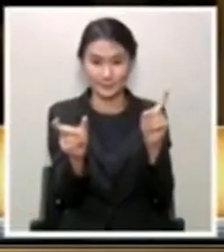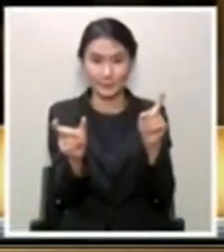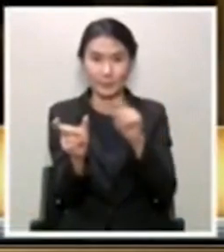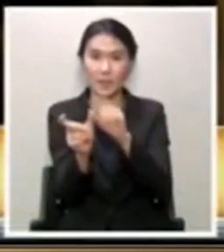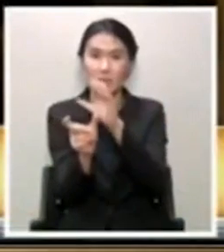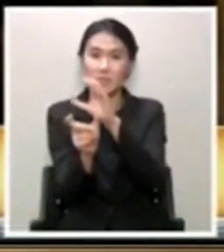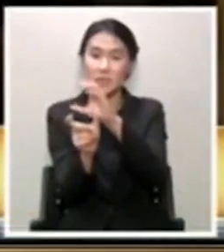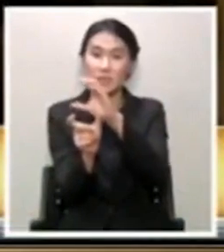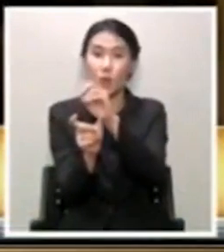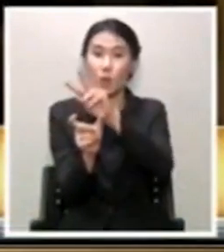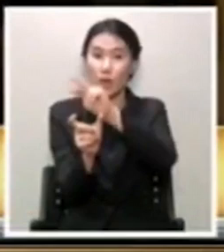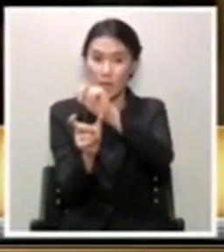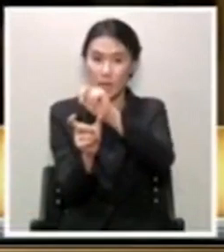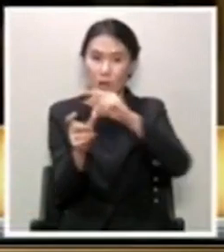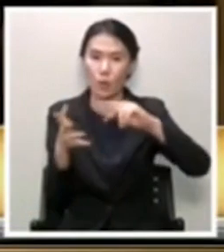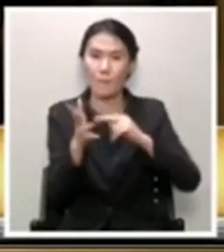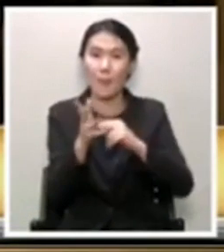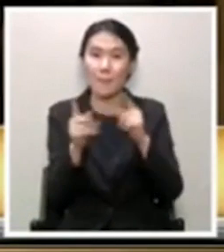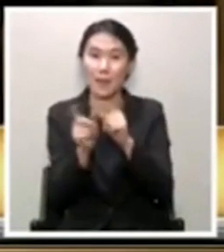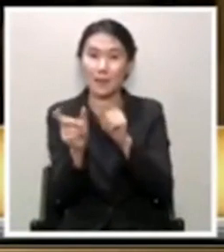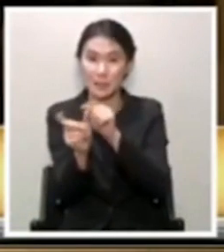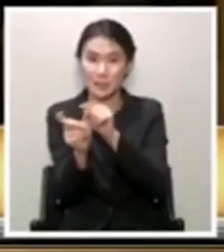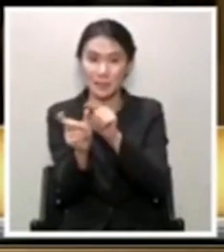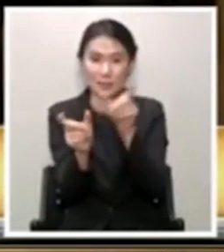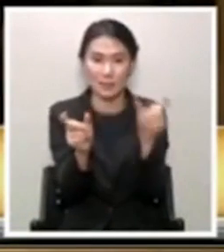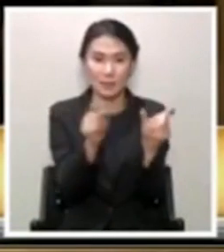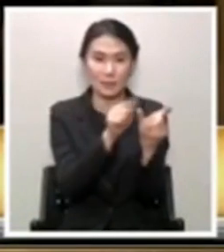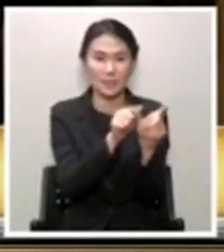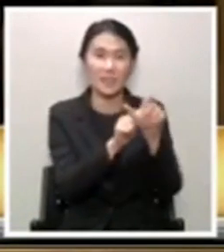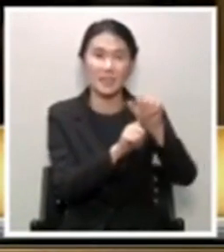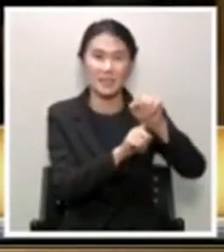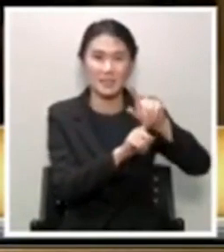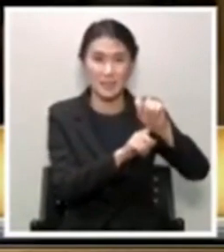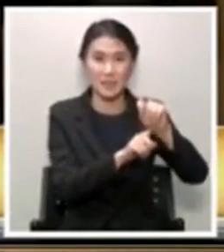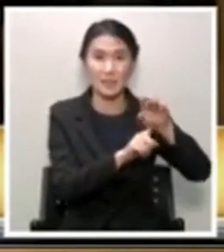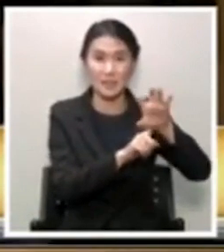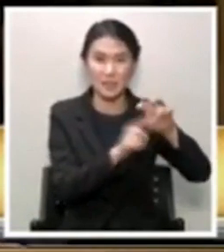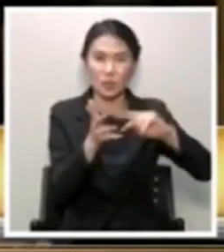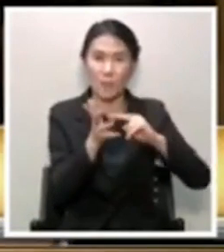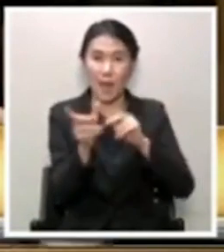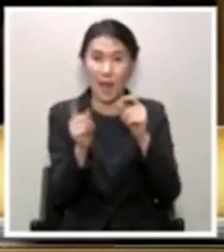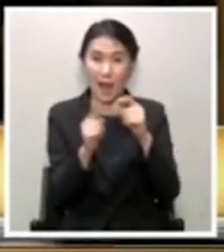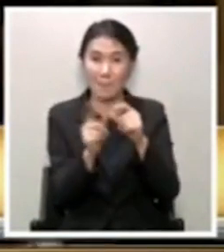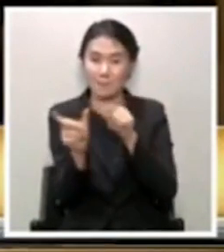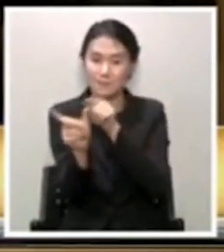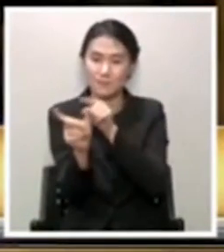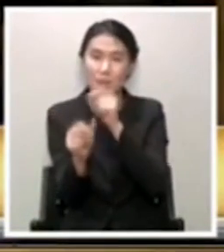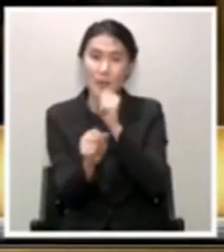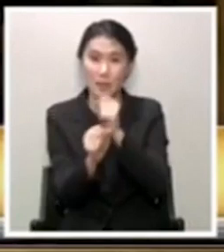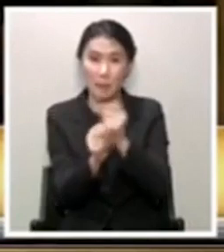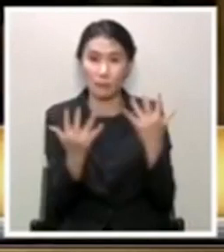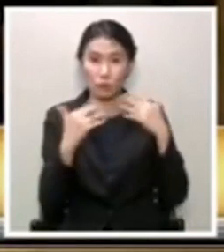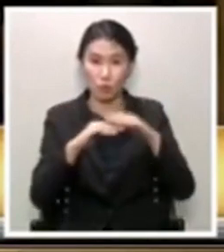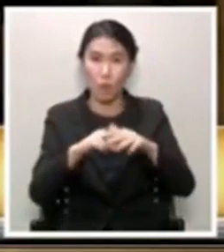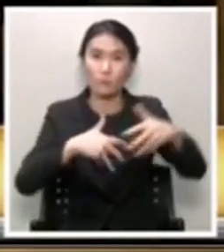con นะครับซึ่งในภาษาอังกฤษคือเป็น prefix นะครับกับคําว่า statute นะครับนั่นหมายความว่า con เนี่ยก็คือต้องทําด้วยกันนะ